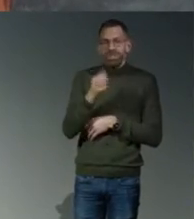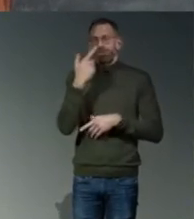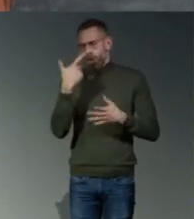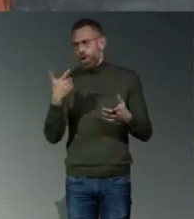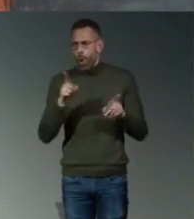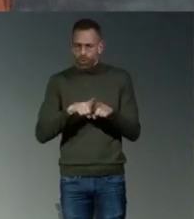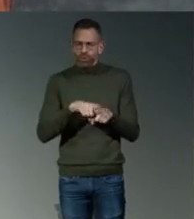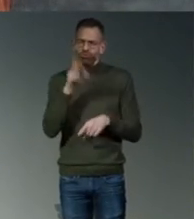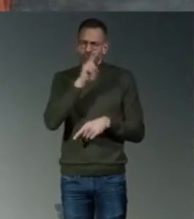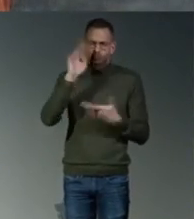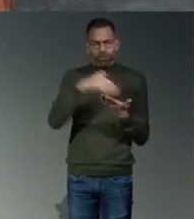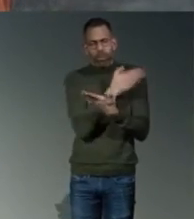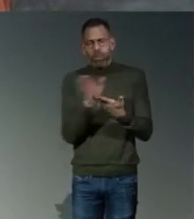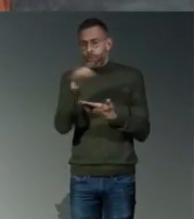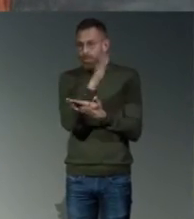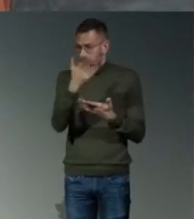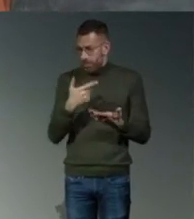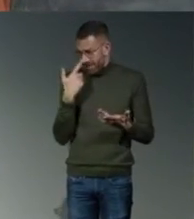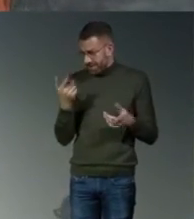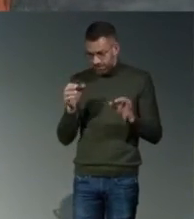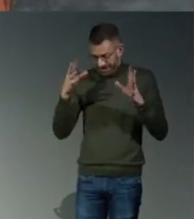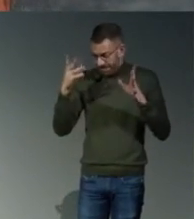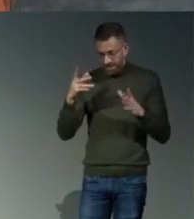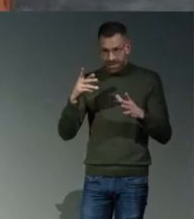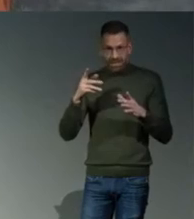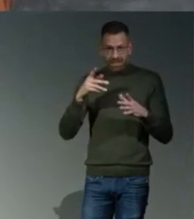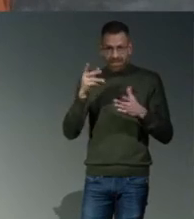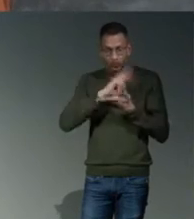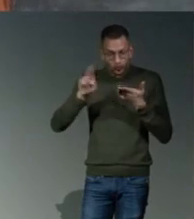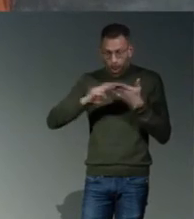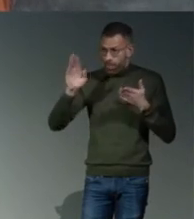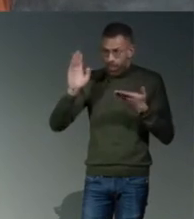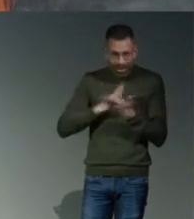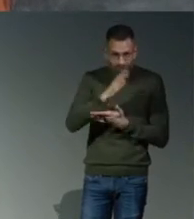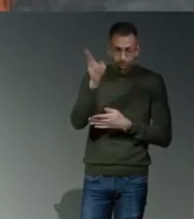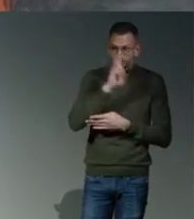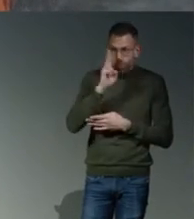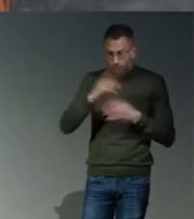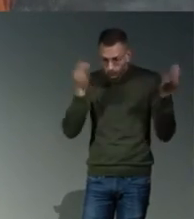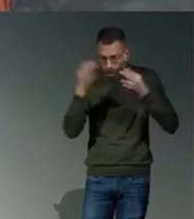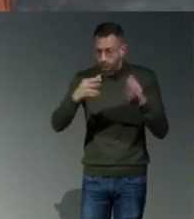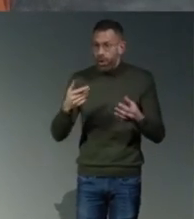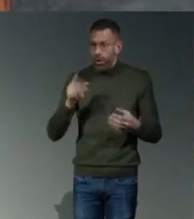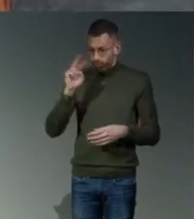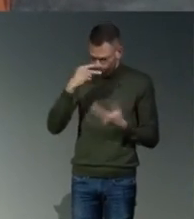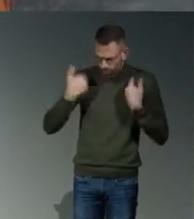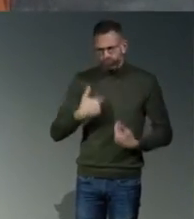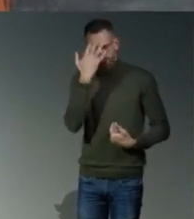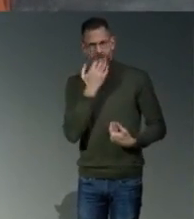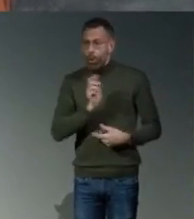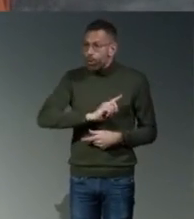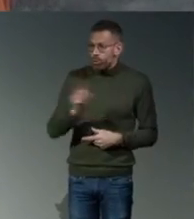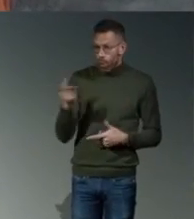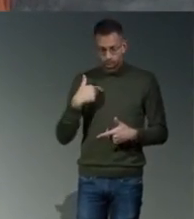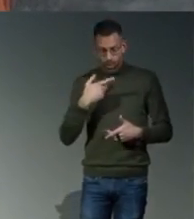rocambolesque, et c'est comme un peu un roman picaresque, c'est-à-dire que je me prends assez peu au sérieux, il m'arrive pas mal de déboires, je ne comprends en général à peu près